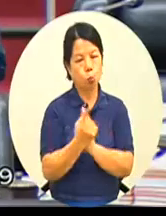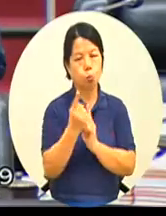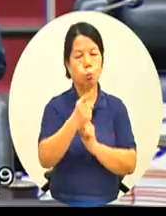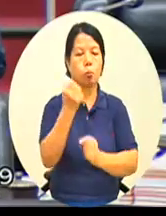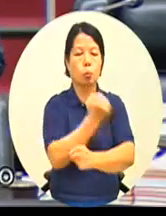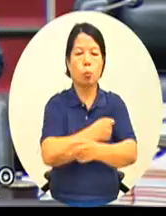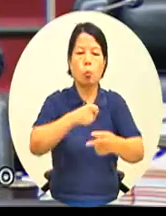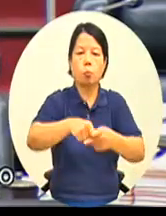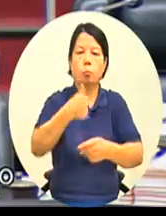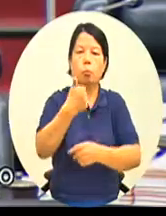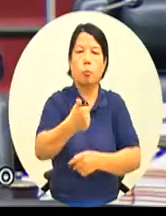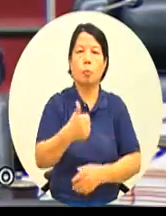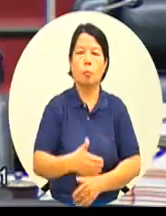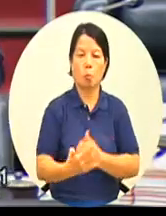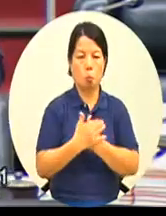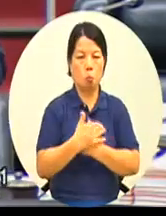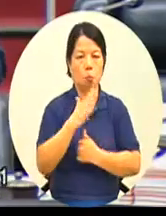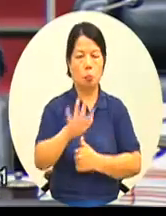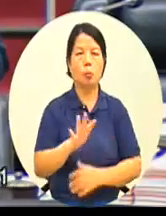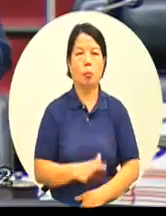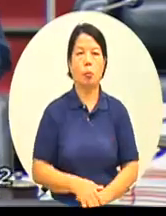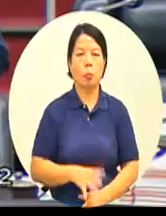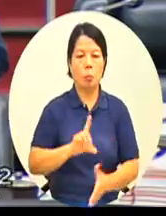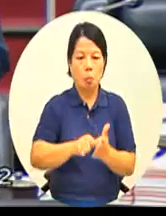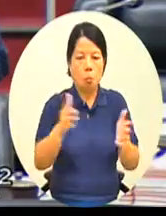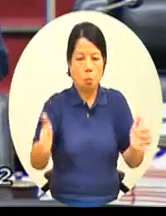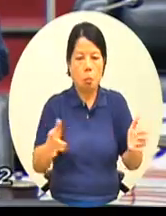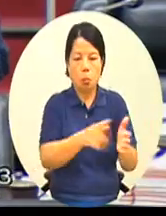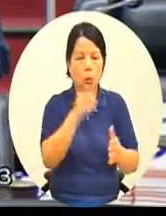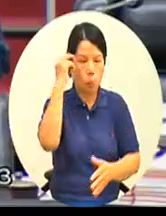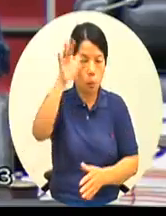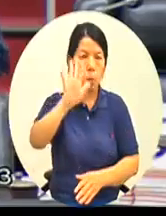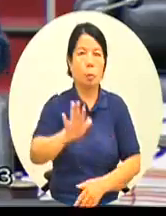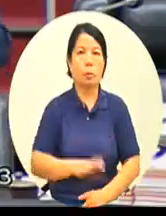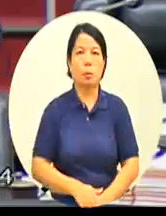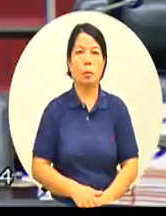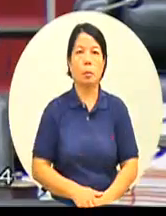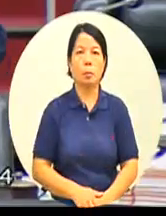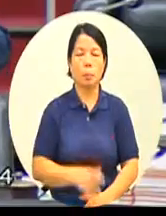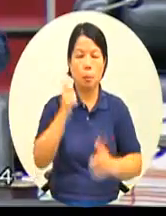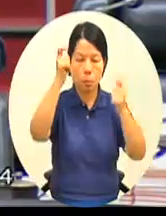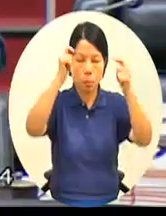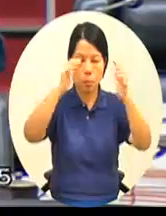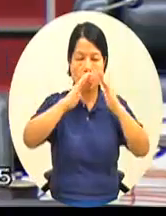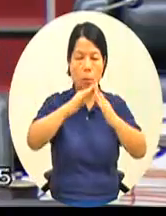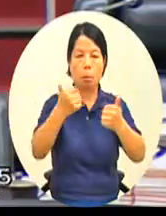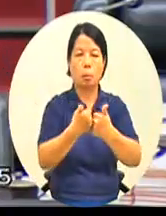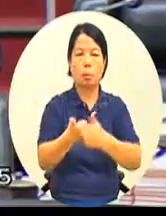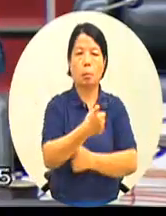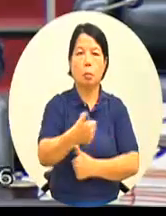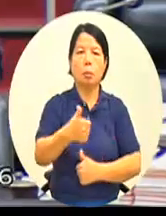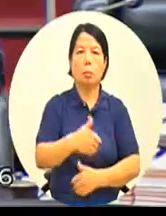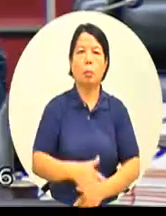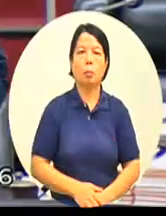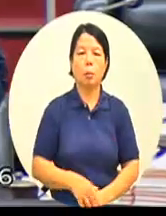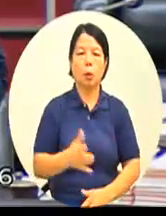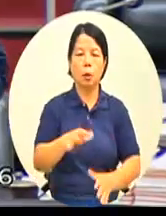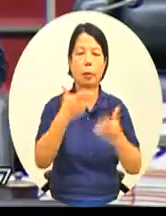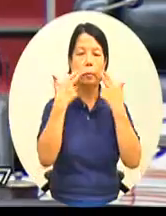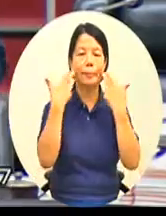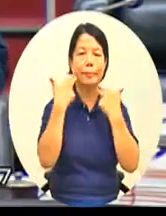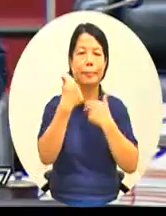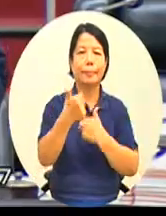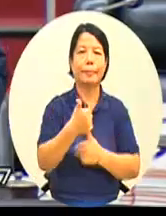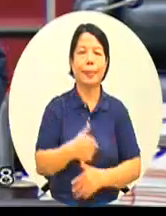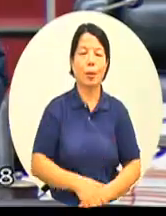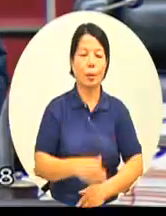非常的好，让我们那段时间呢非常的有感。我们高雄市议员因为有一个邓应爱议员，也有一个